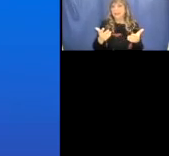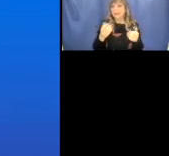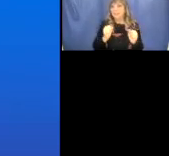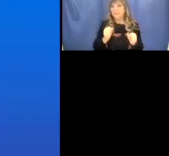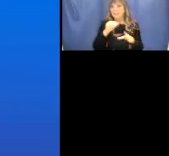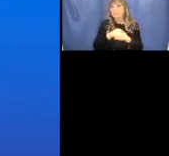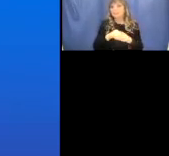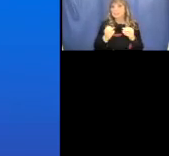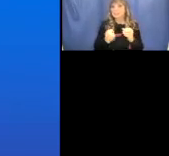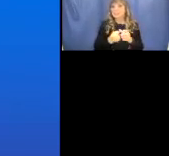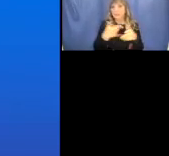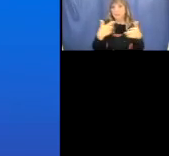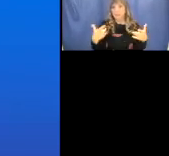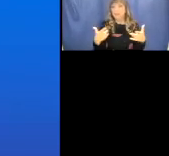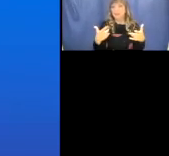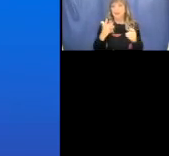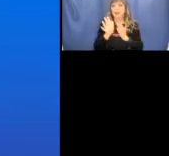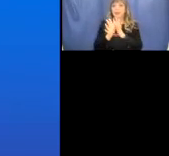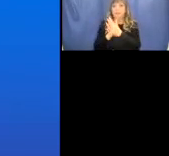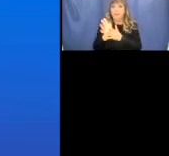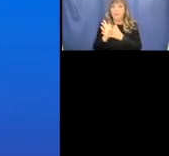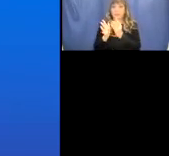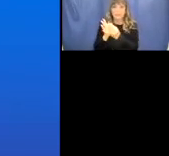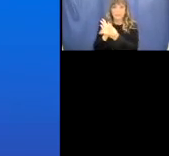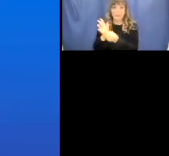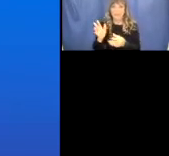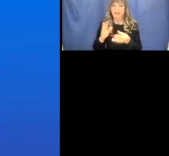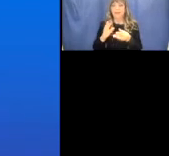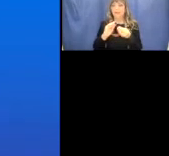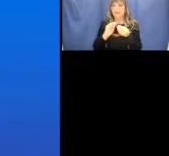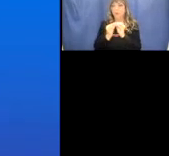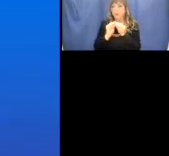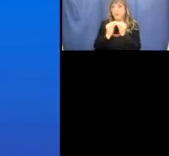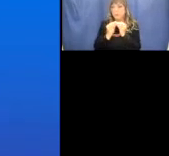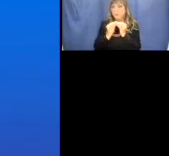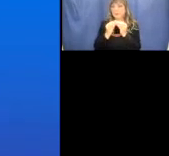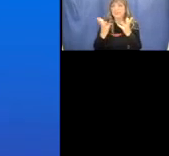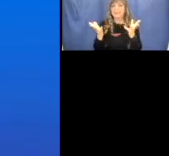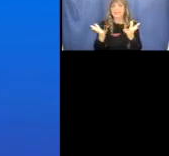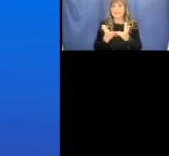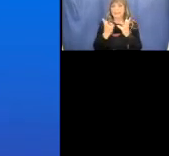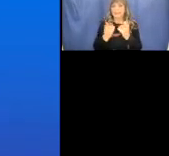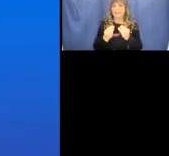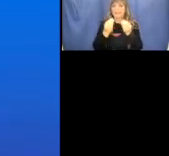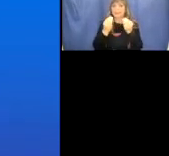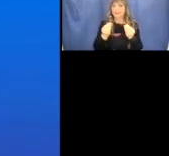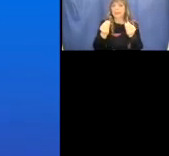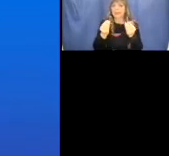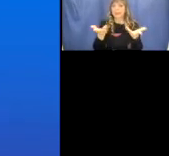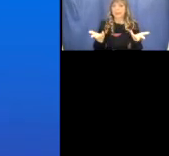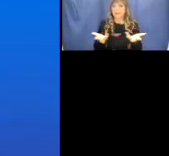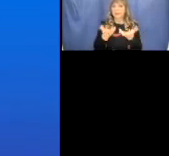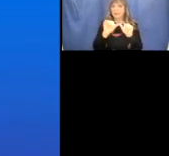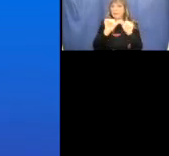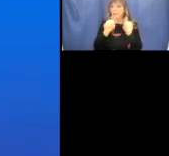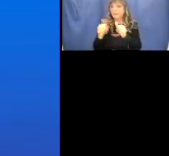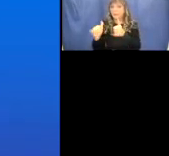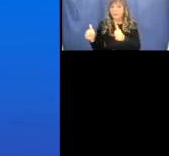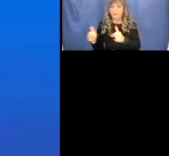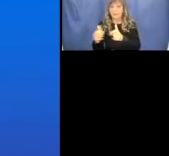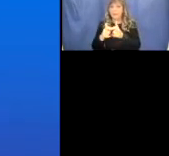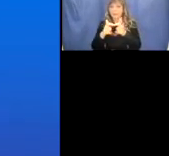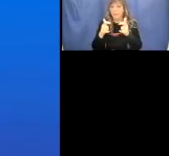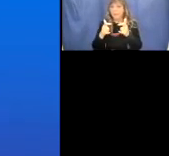varie facce combinazioni di facce teoriche e possibile che danno quindi origine a forme macroscopica